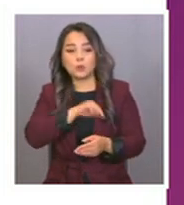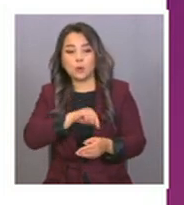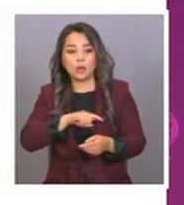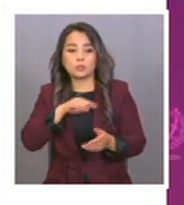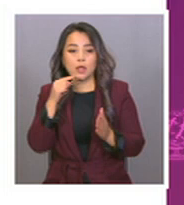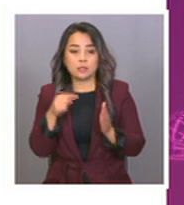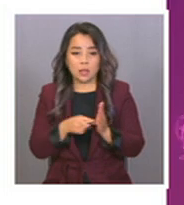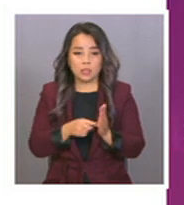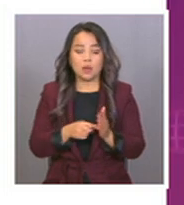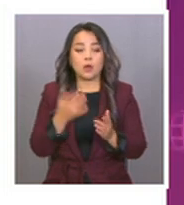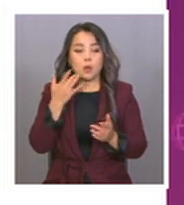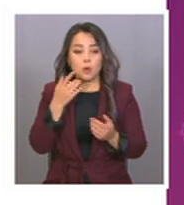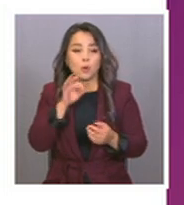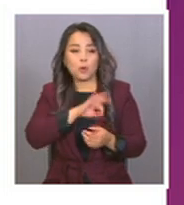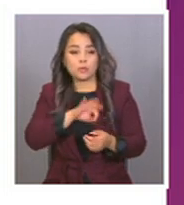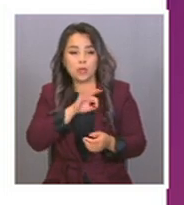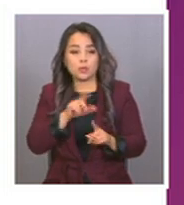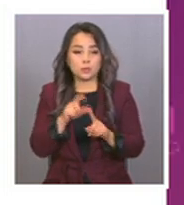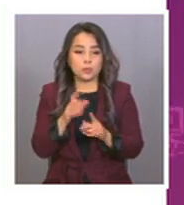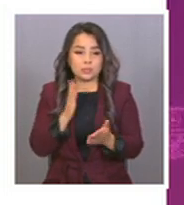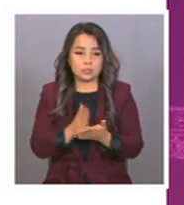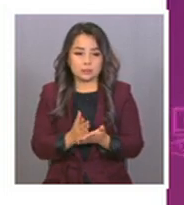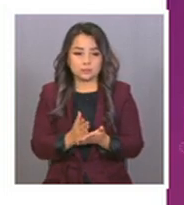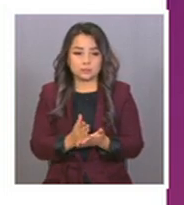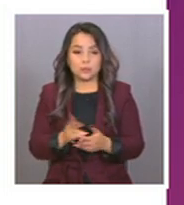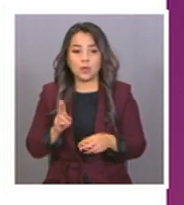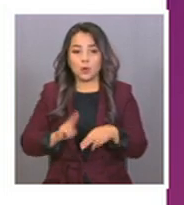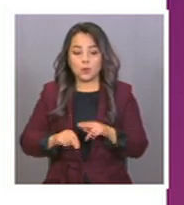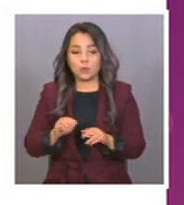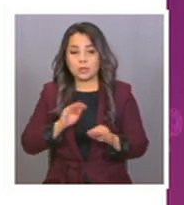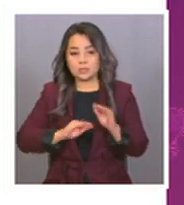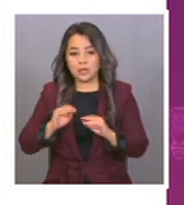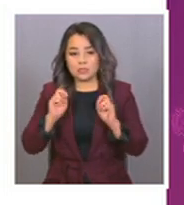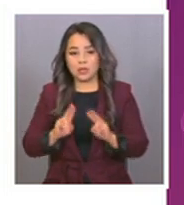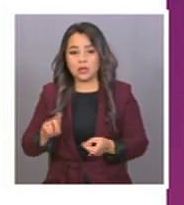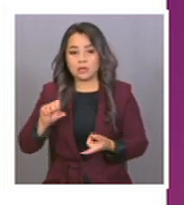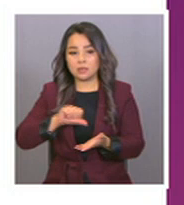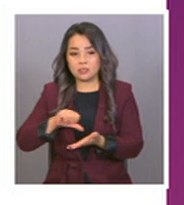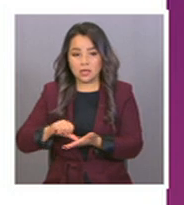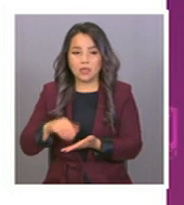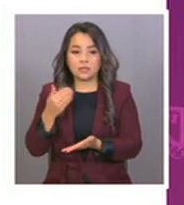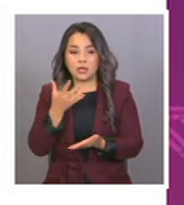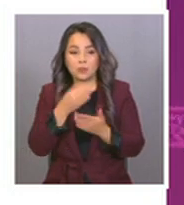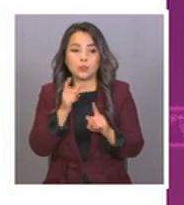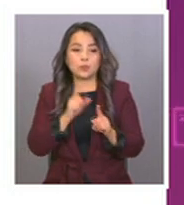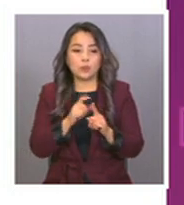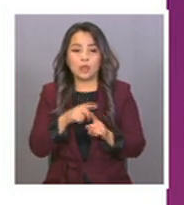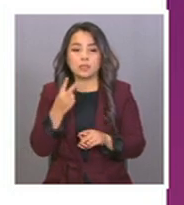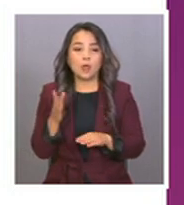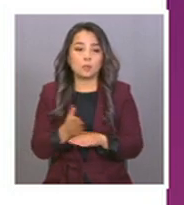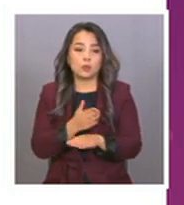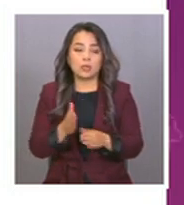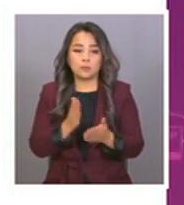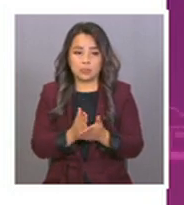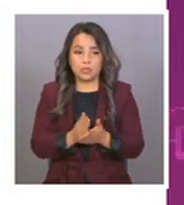мәселелерде қолданылатын сөздер. Құрылысына қарай шешендік сөздер екіге бөлінеді.